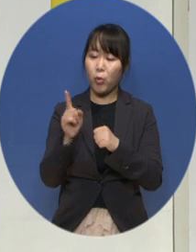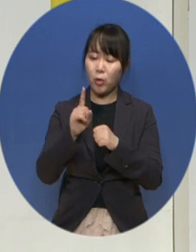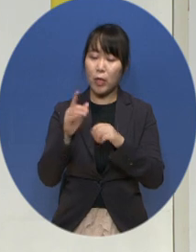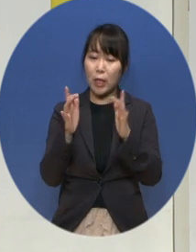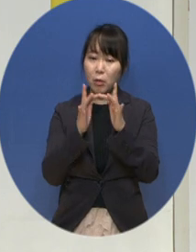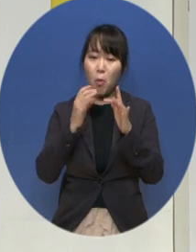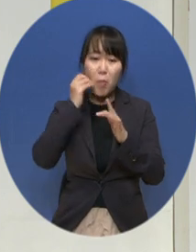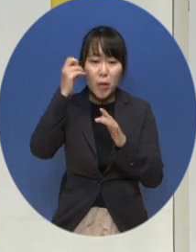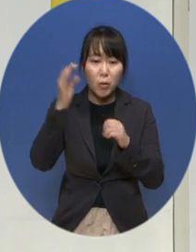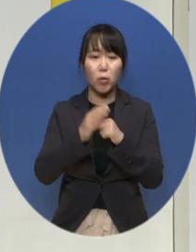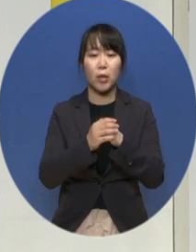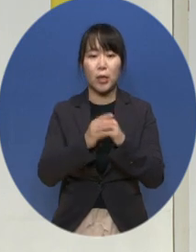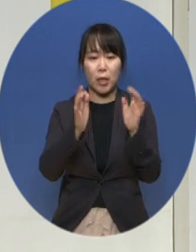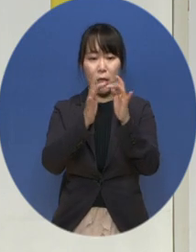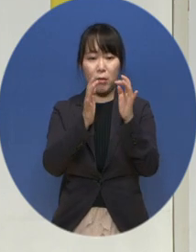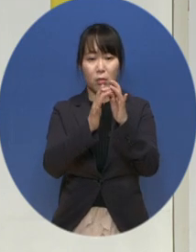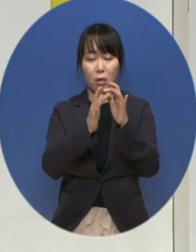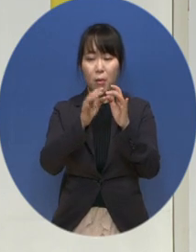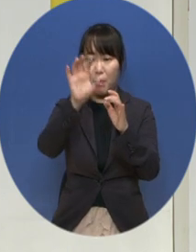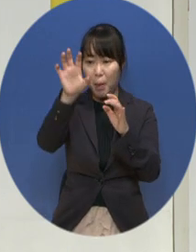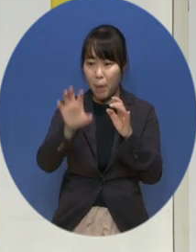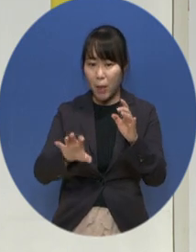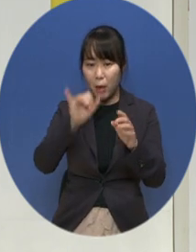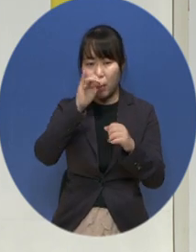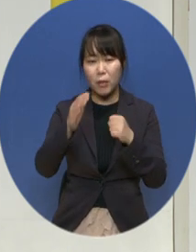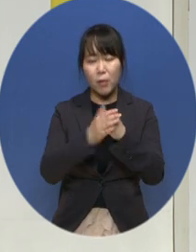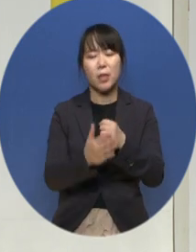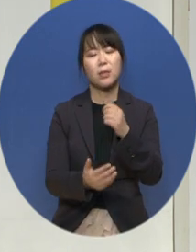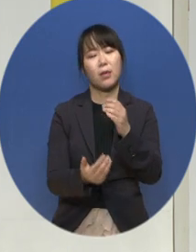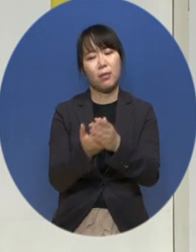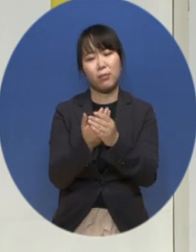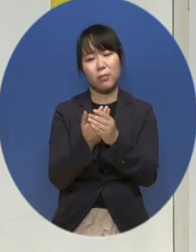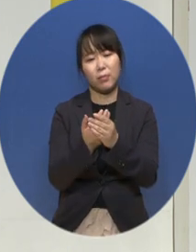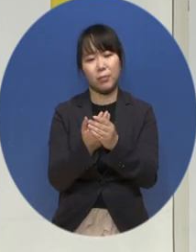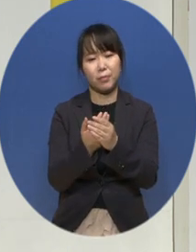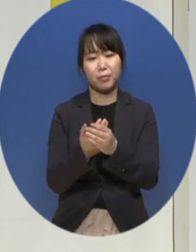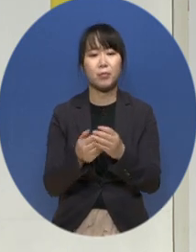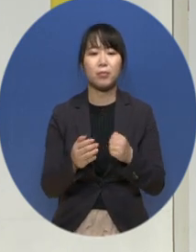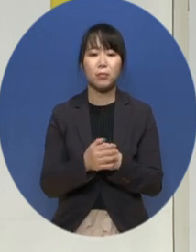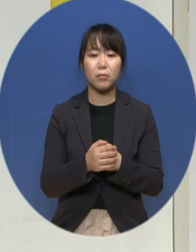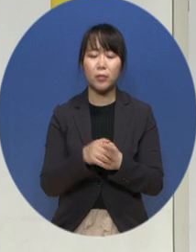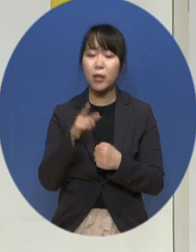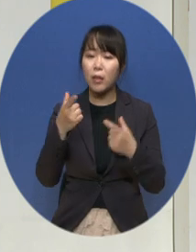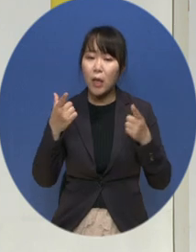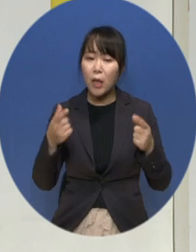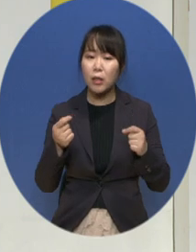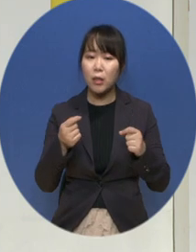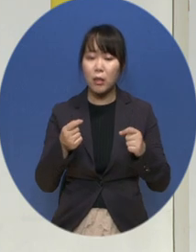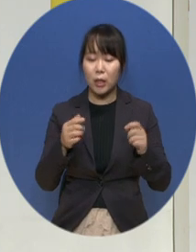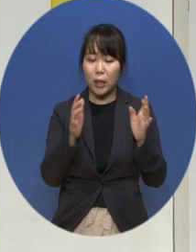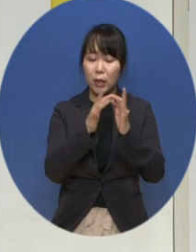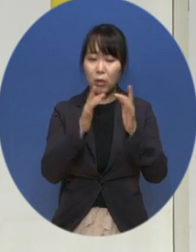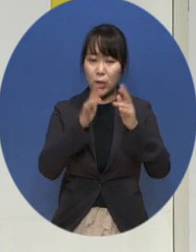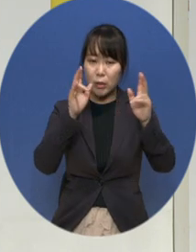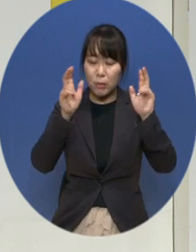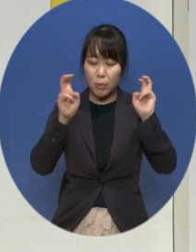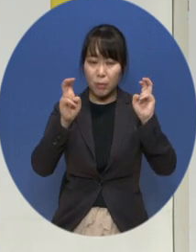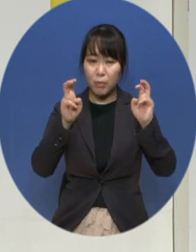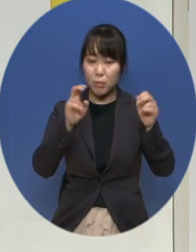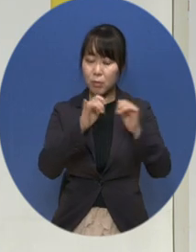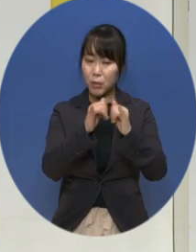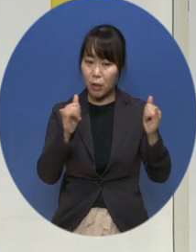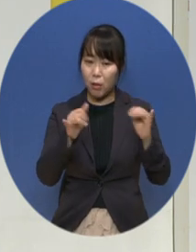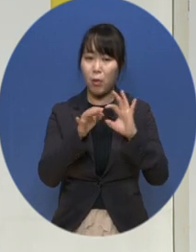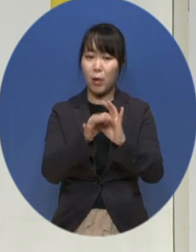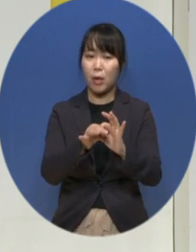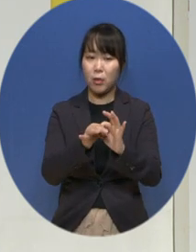온라인 에뛰드 끼기 때문에 생기는 문제 아니겠습니까 그런데 이런 그러면 포트를 다 없자 이거와